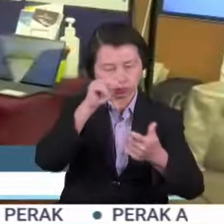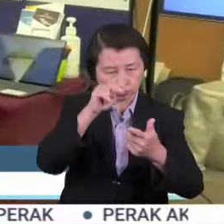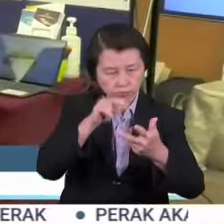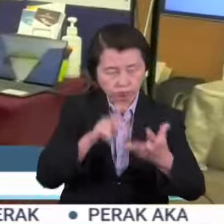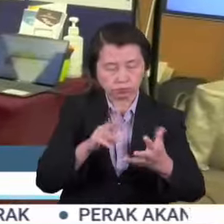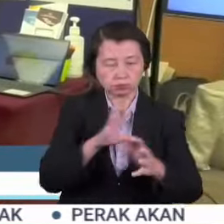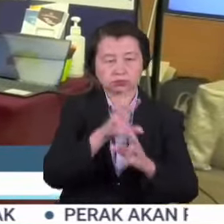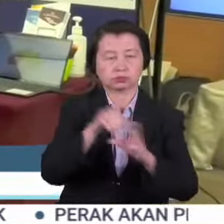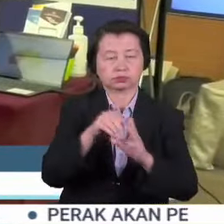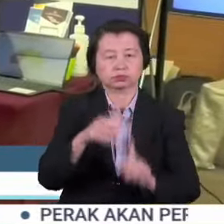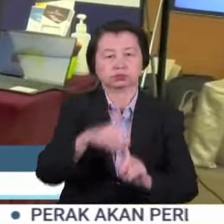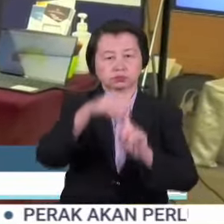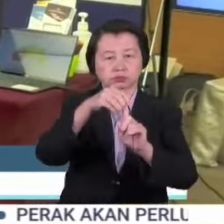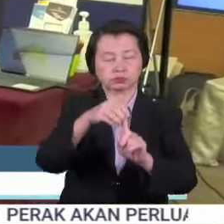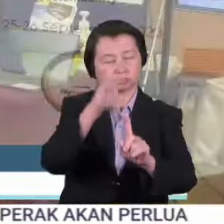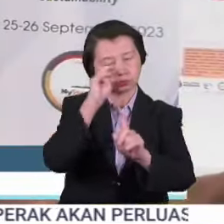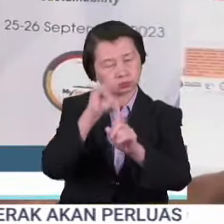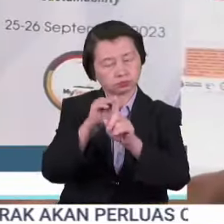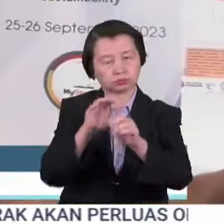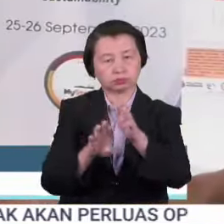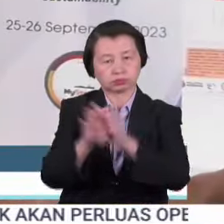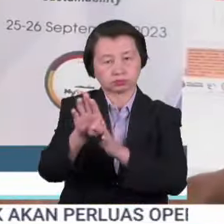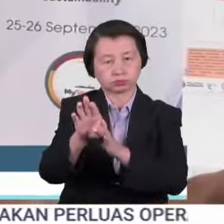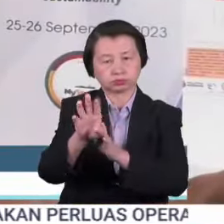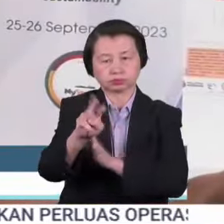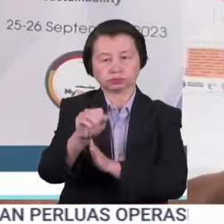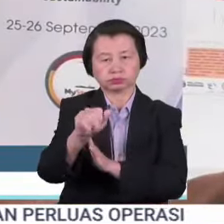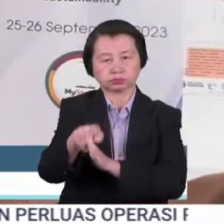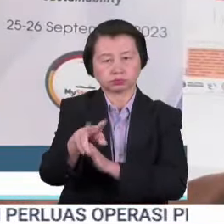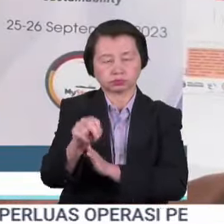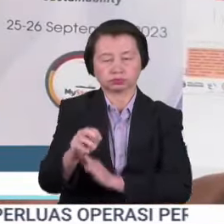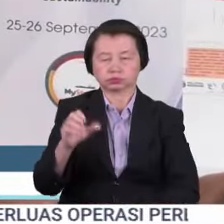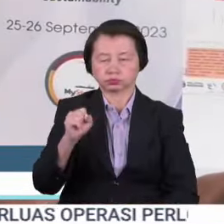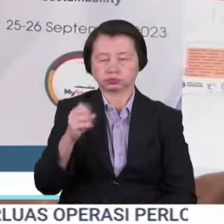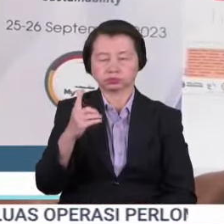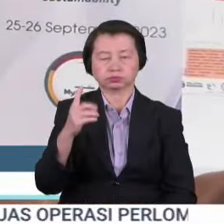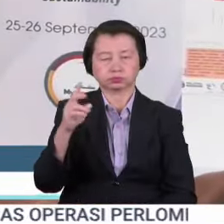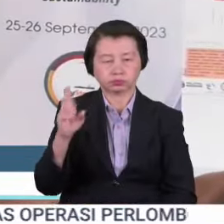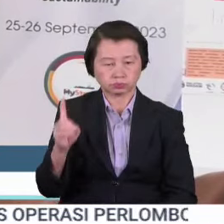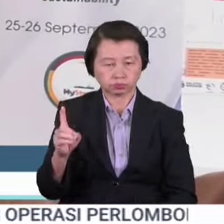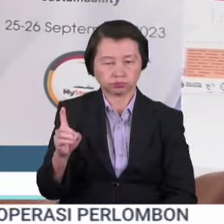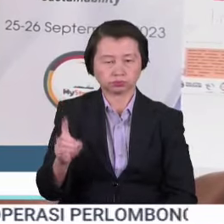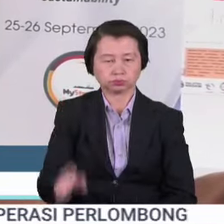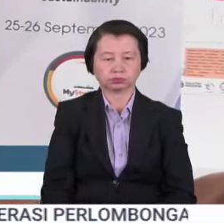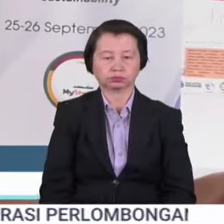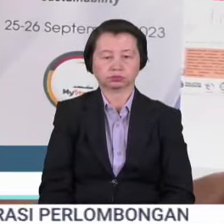dititikberatkan terutama yang berteraskan matlamat pembangunan mampan SDG.